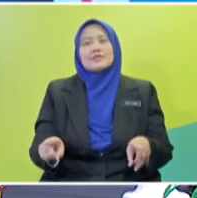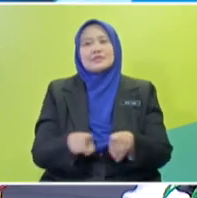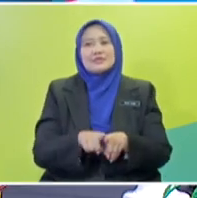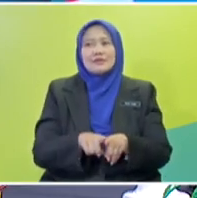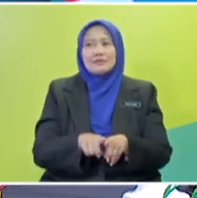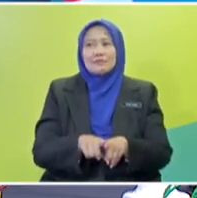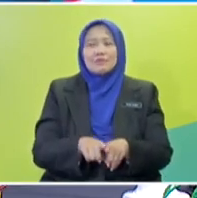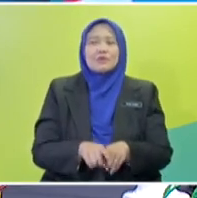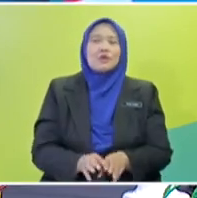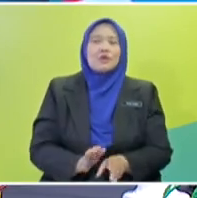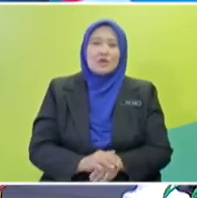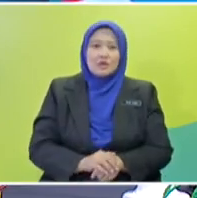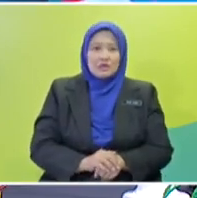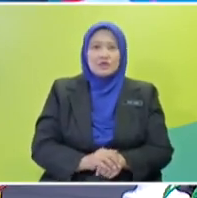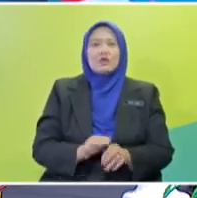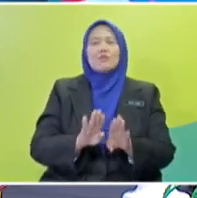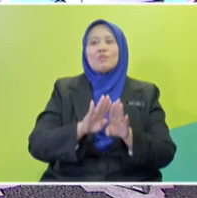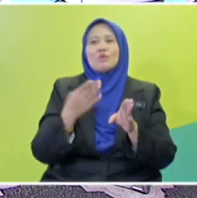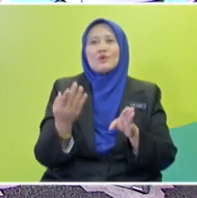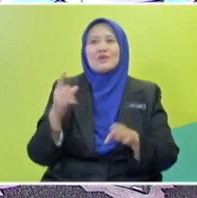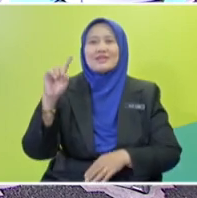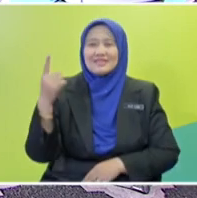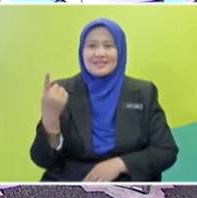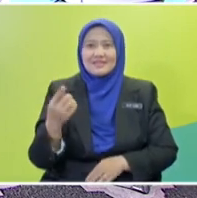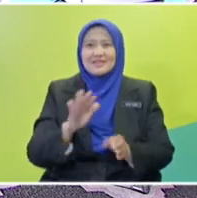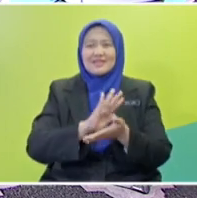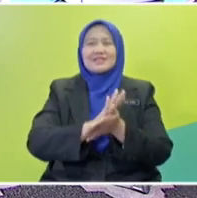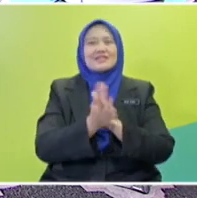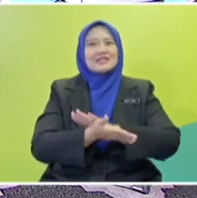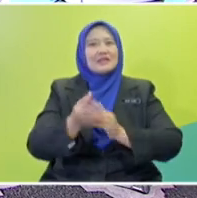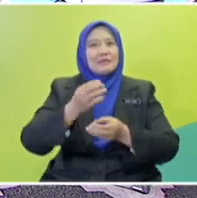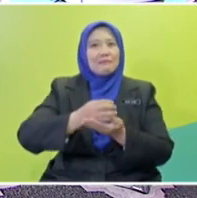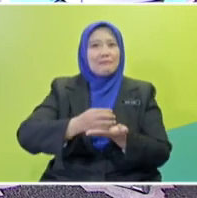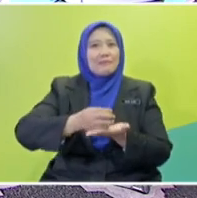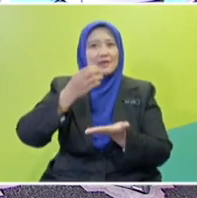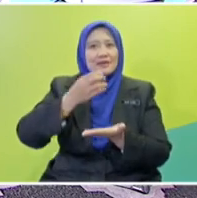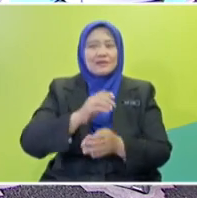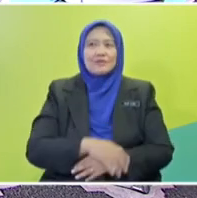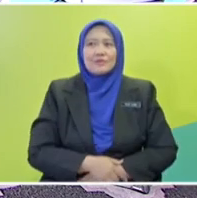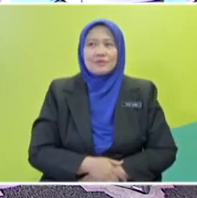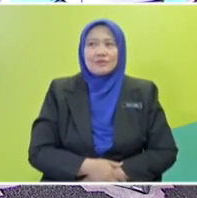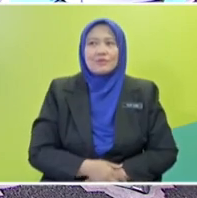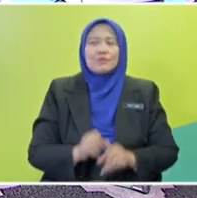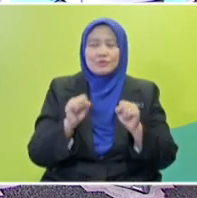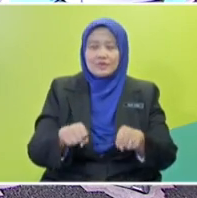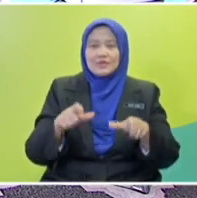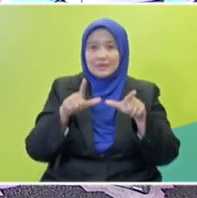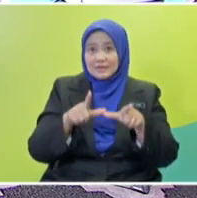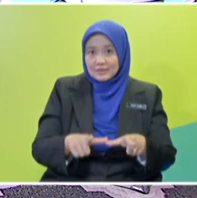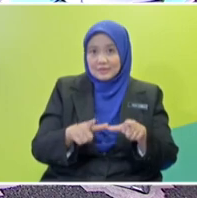terus minum nih jadi bekas nah teknologi juga maksudnya biji-biji kopi itu pun terus